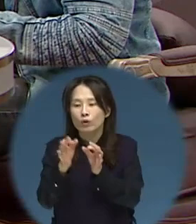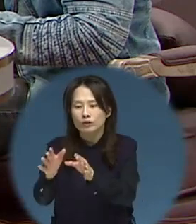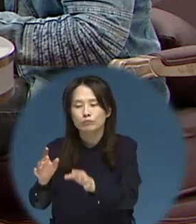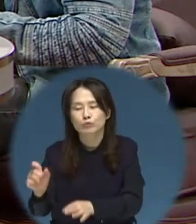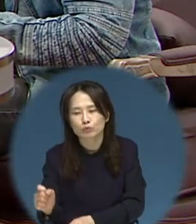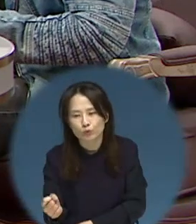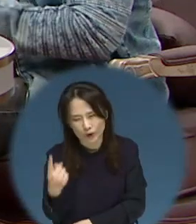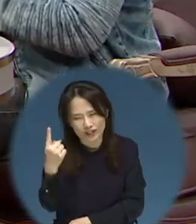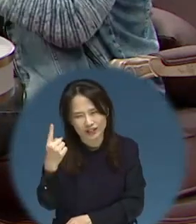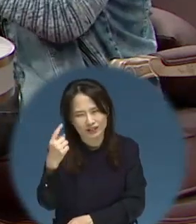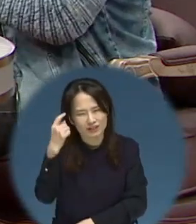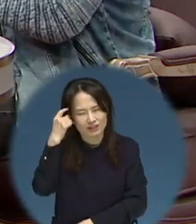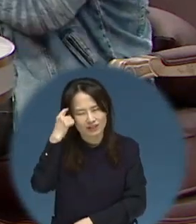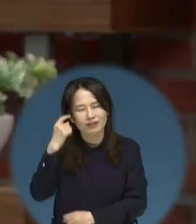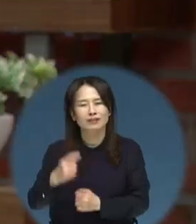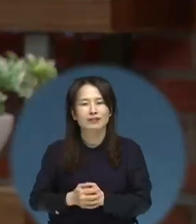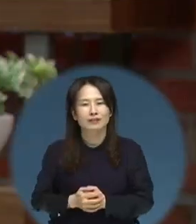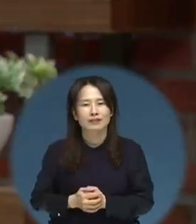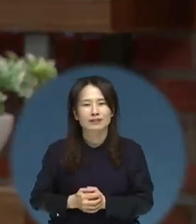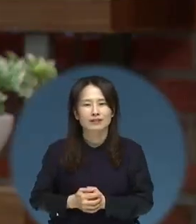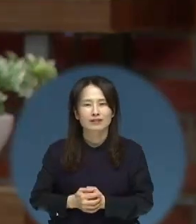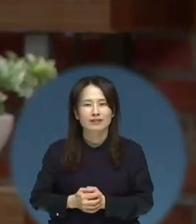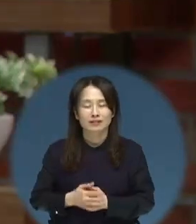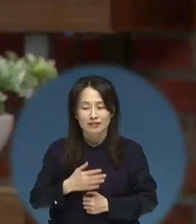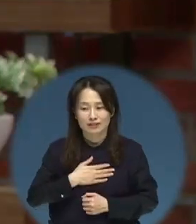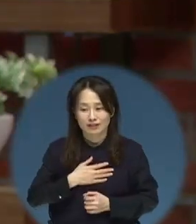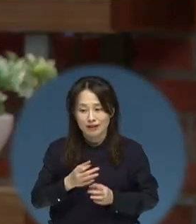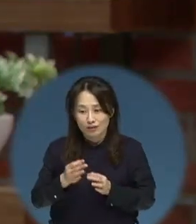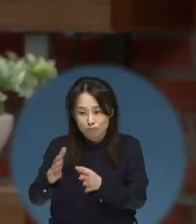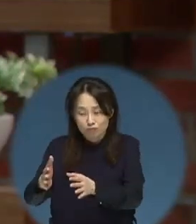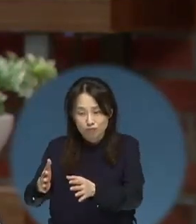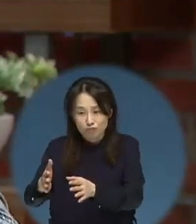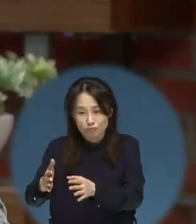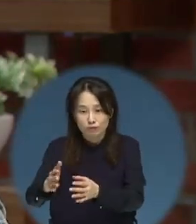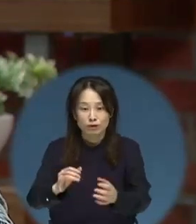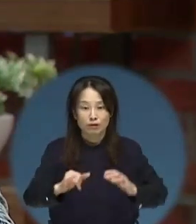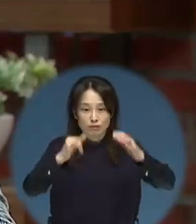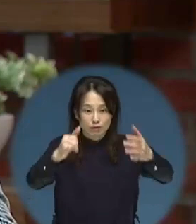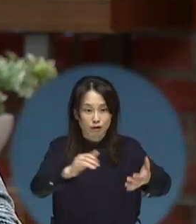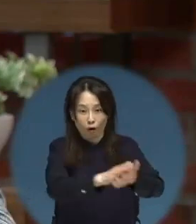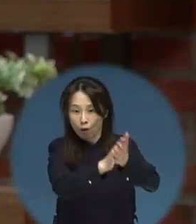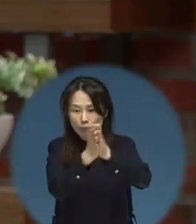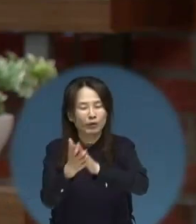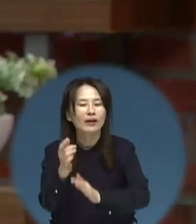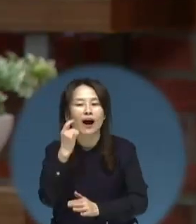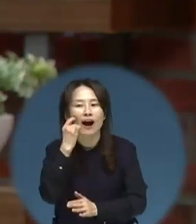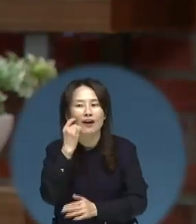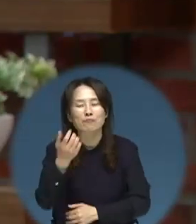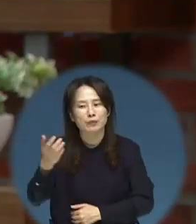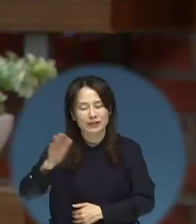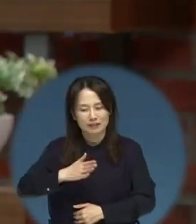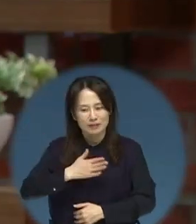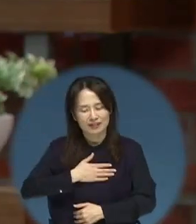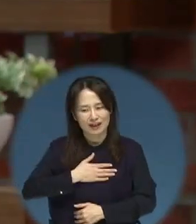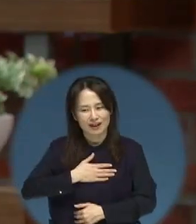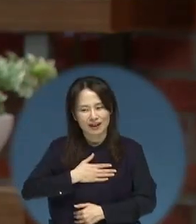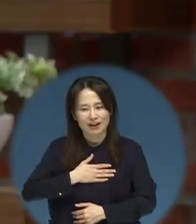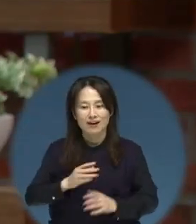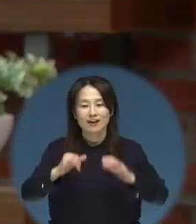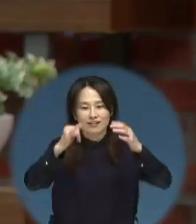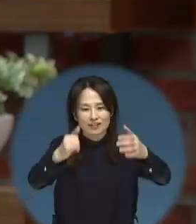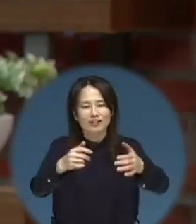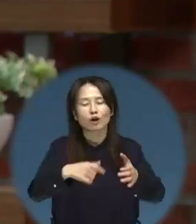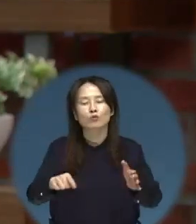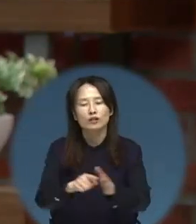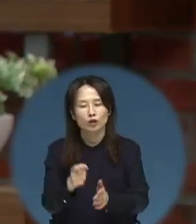생각해요. 우리가 내는 기부금이 세상을 바꿀 수는 없겠지만 나 자신을 기부하는 사람으로. 나 자신을 세상을 위해 좀